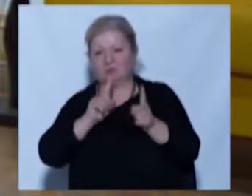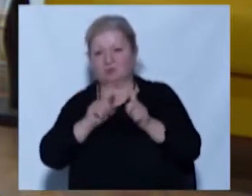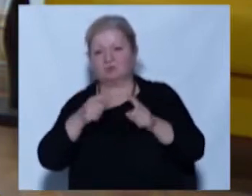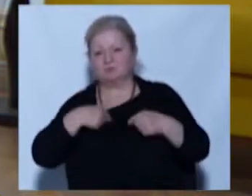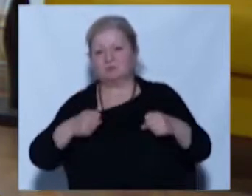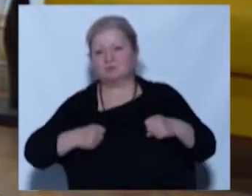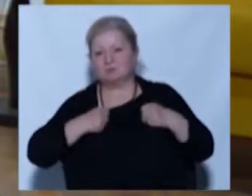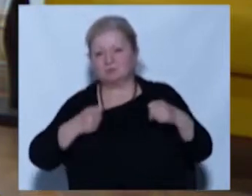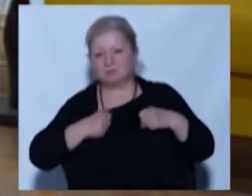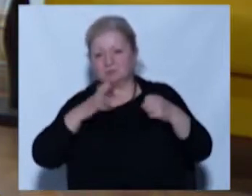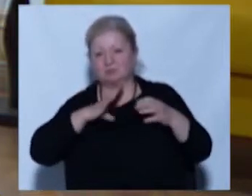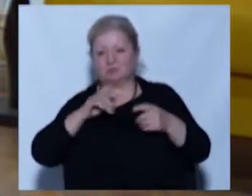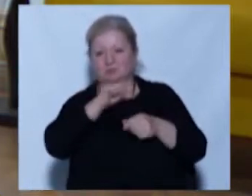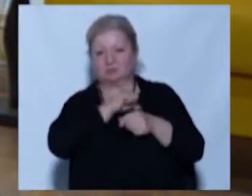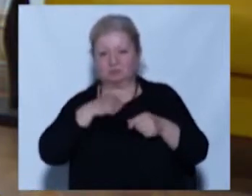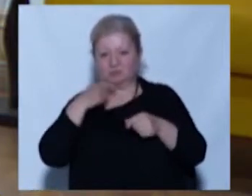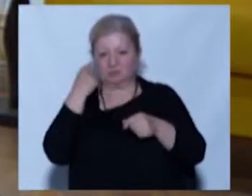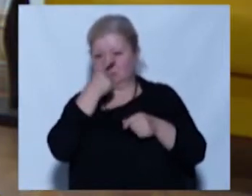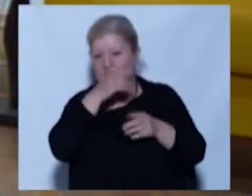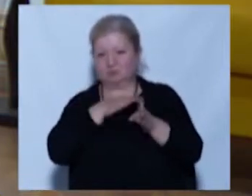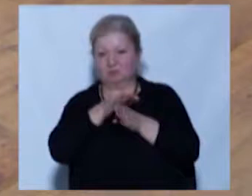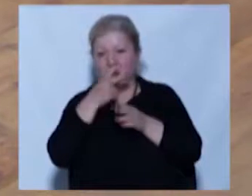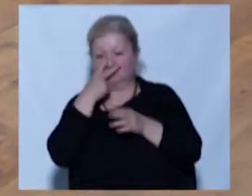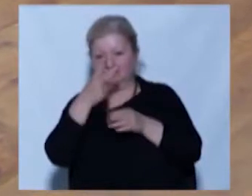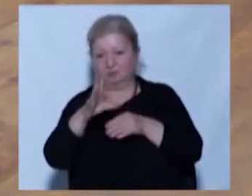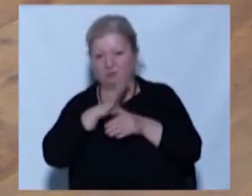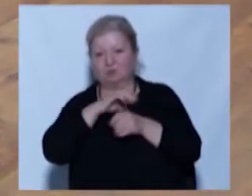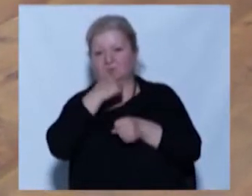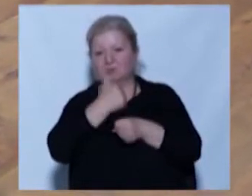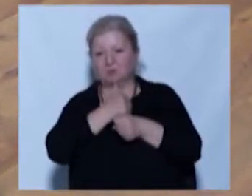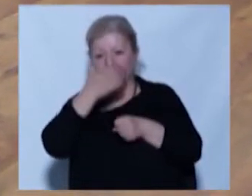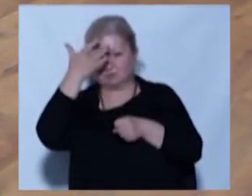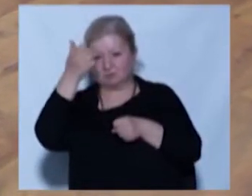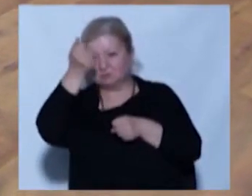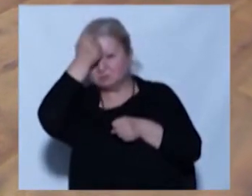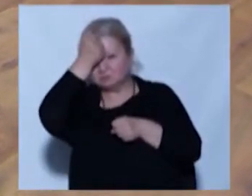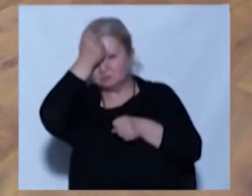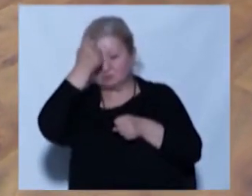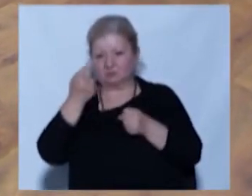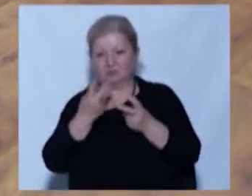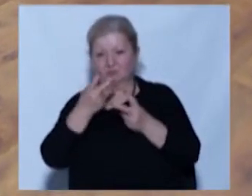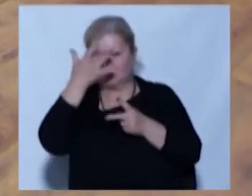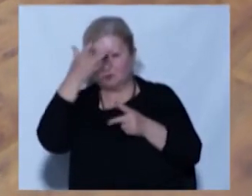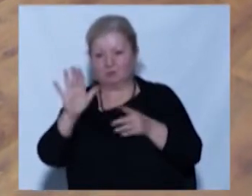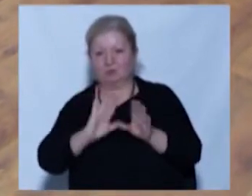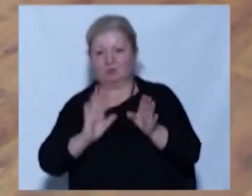იმას, რაც მე შევიცანე და საკუთარი თვალით ვიხილე. მთავარია, დავიწყებას არ